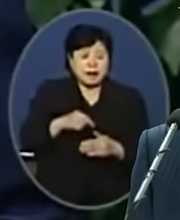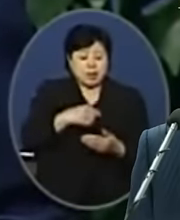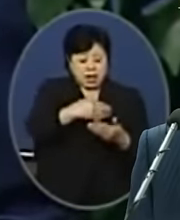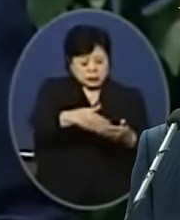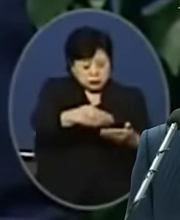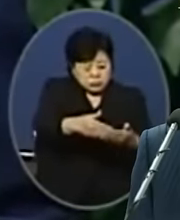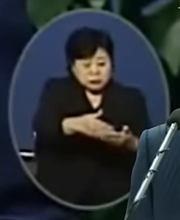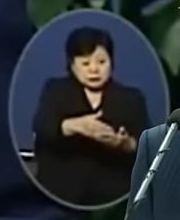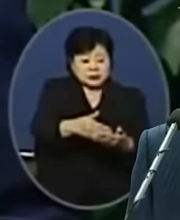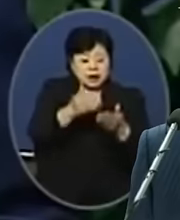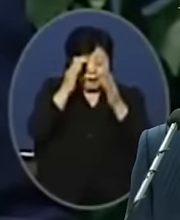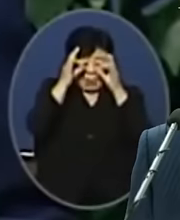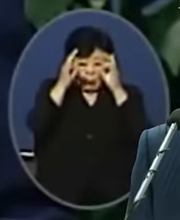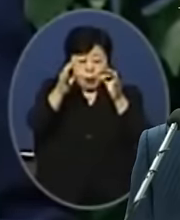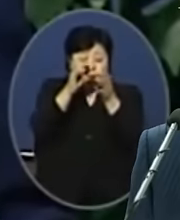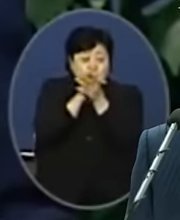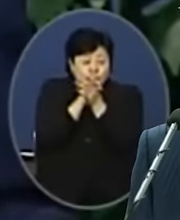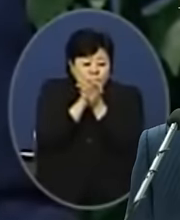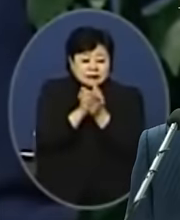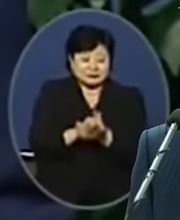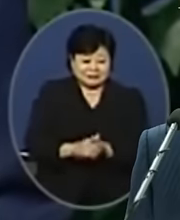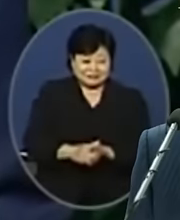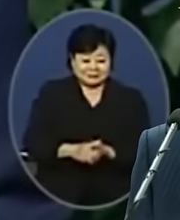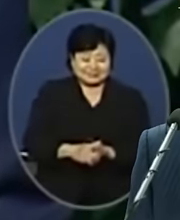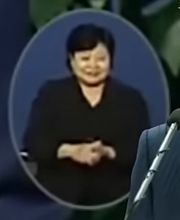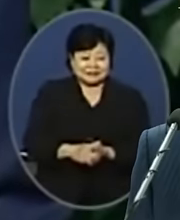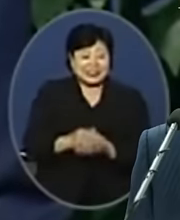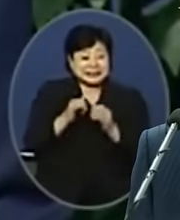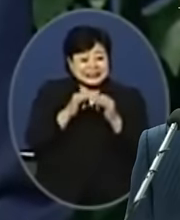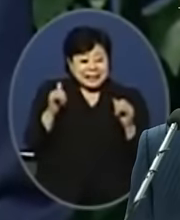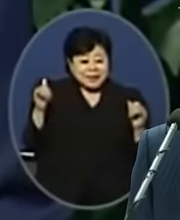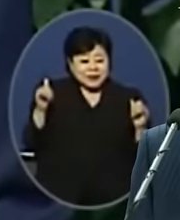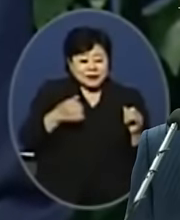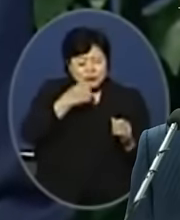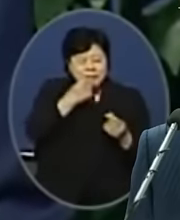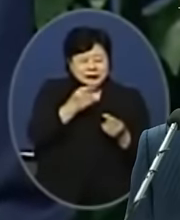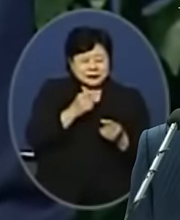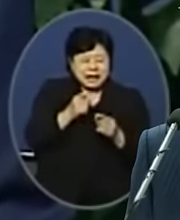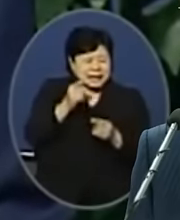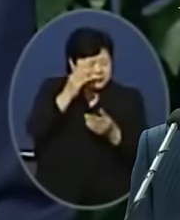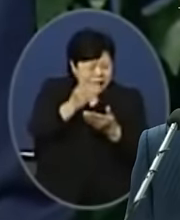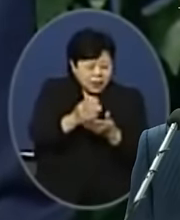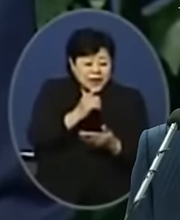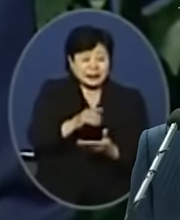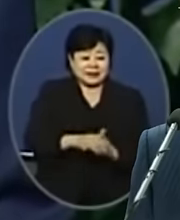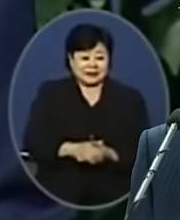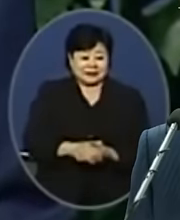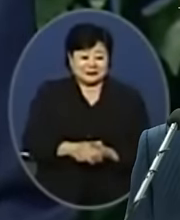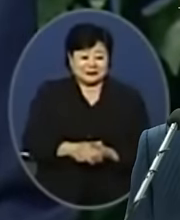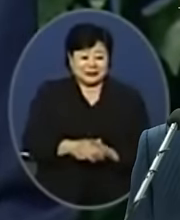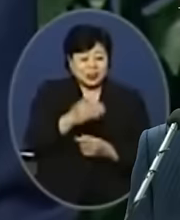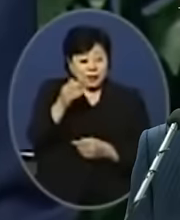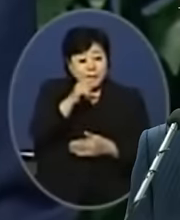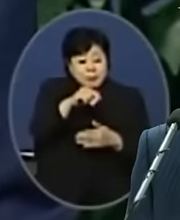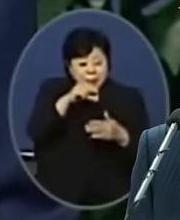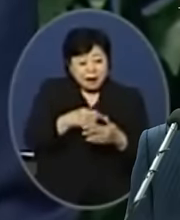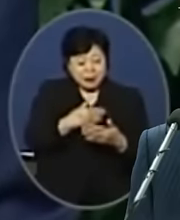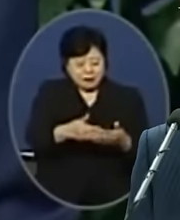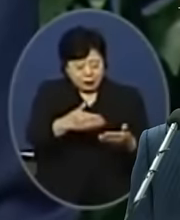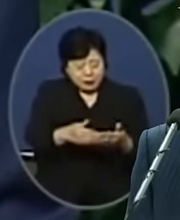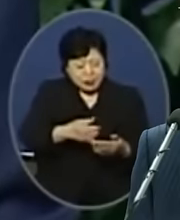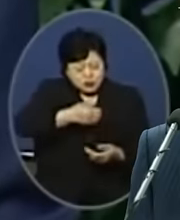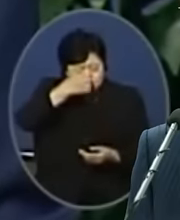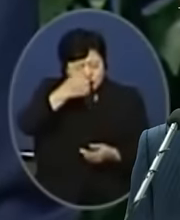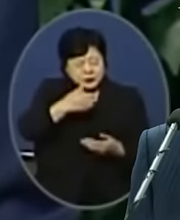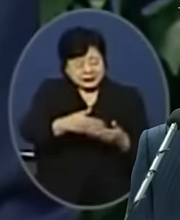화풍에 그려놓고 바라보고 기도하는 것입니다. 사람들이 꿈 같은 소리 하지 말라고 할 때 여러분 마음의 화폭에 그